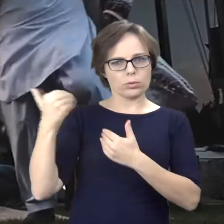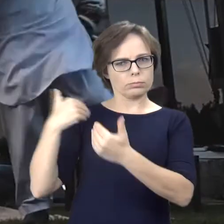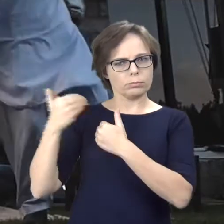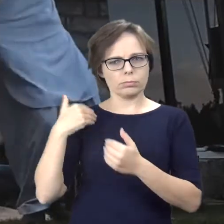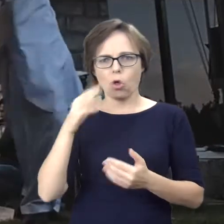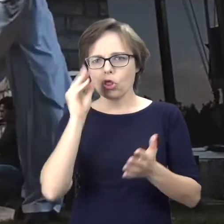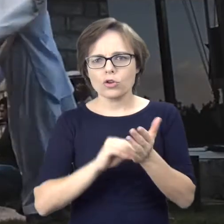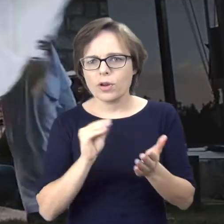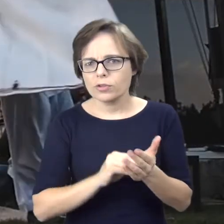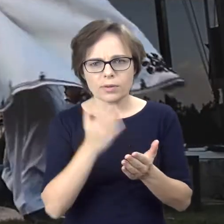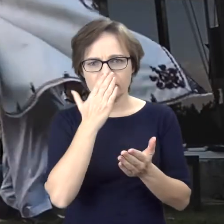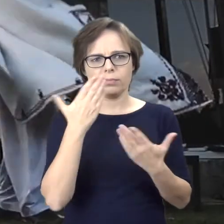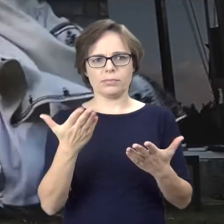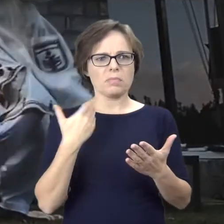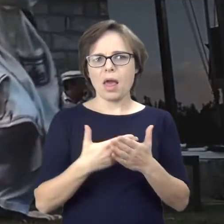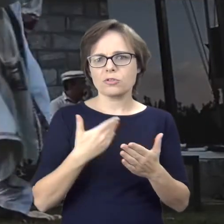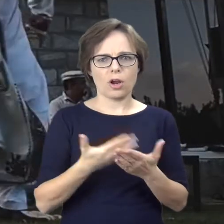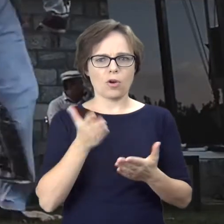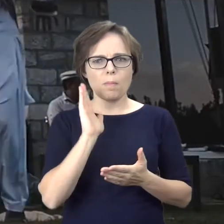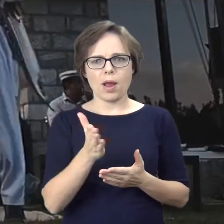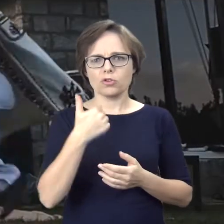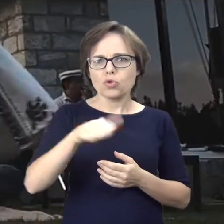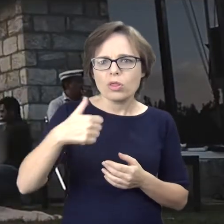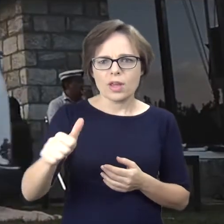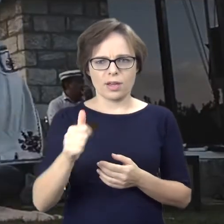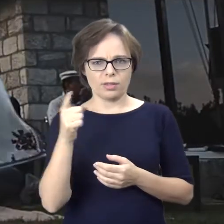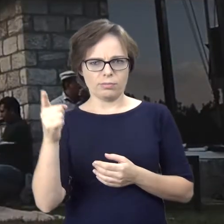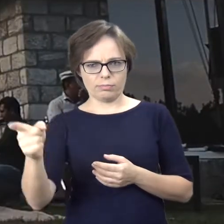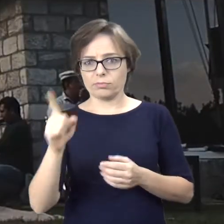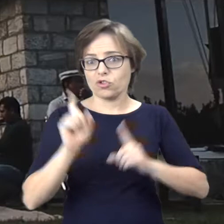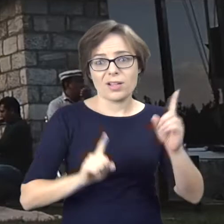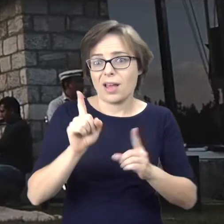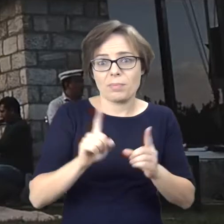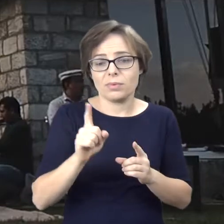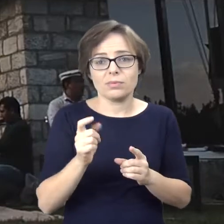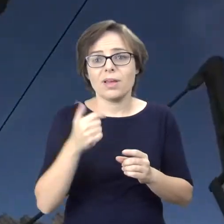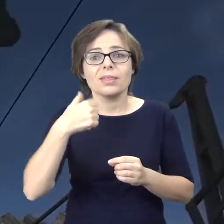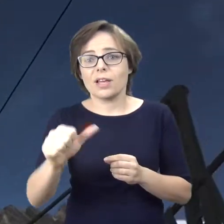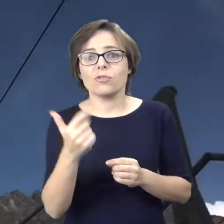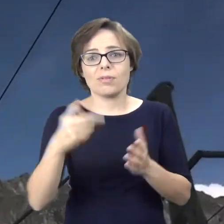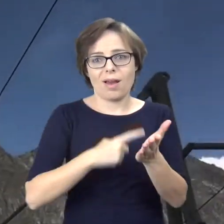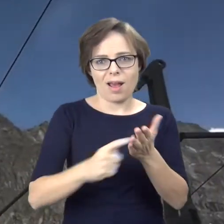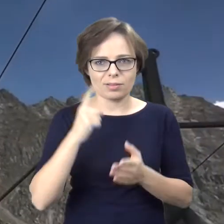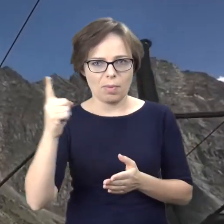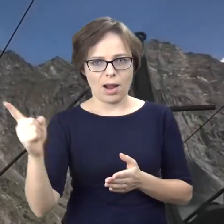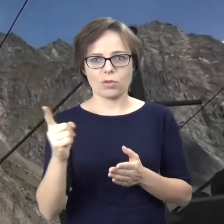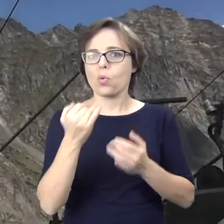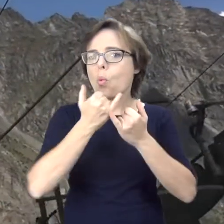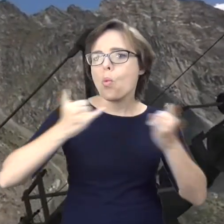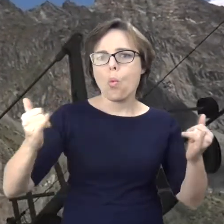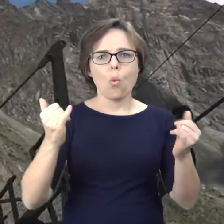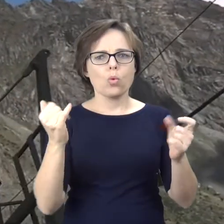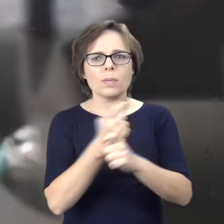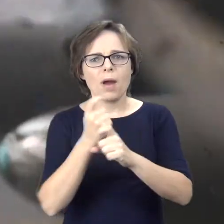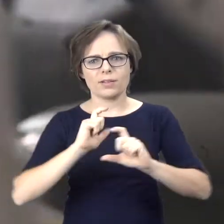co chodzi, gdy nagle postanowiłeś pobiec, nie wiem, będziesz biegał teraz co tydzień, może czasami nawet częściej niż tydzień maraton w różnych krajach świata, będziesz się przemieszczał, czy ty jesteś do